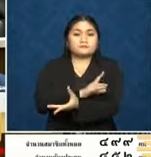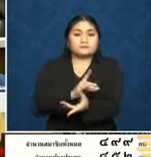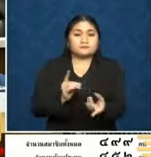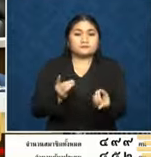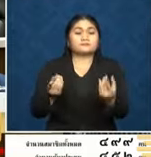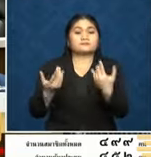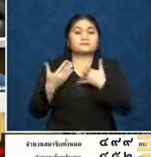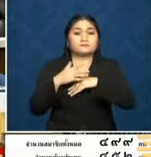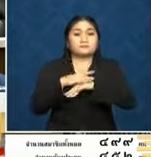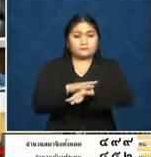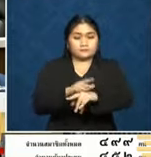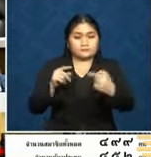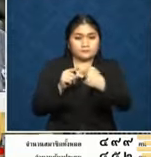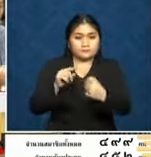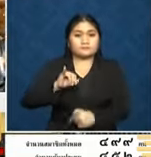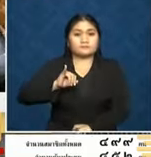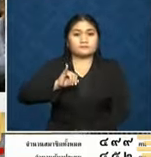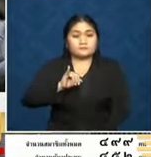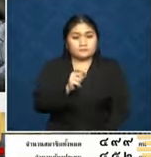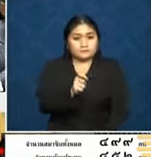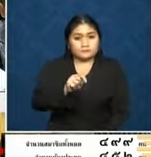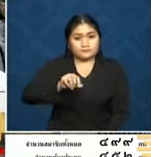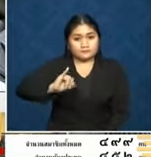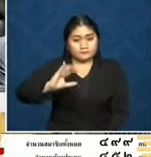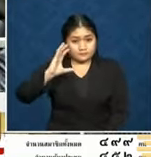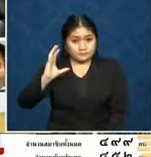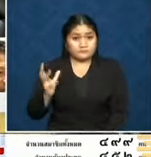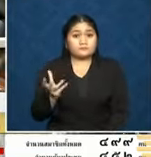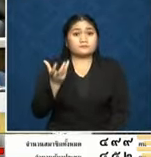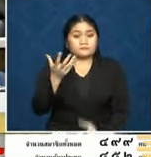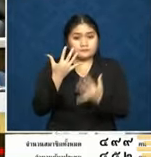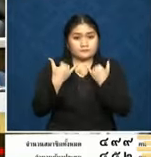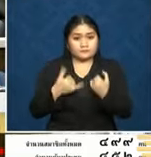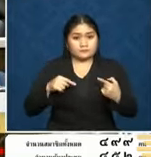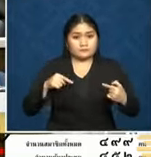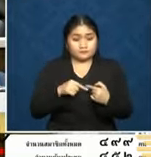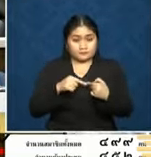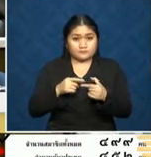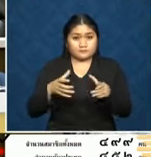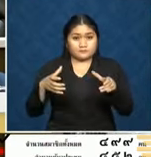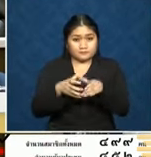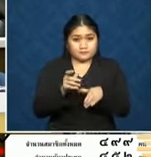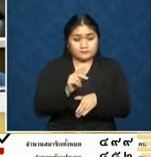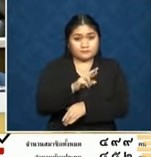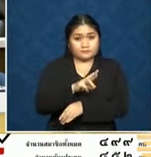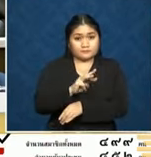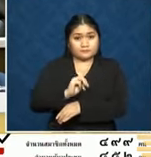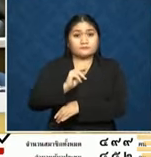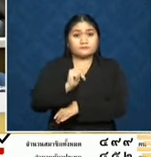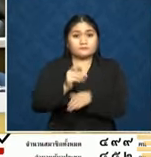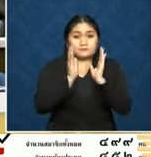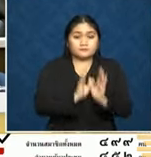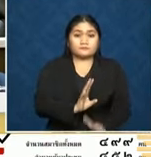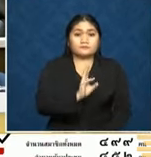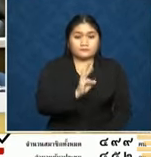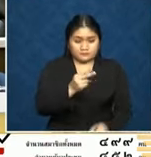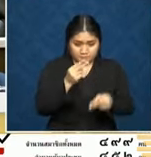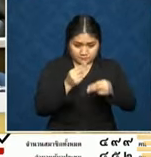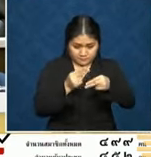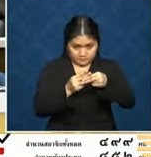มในยุคปัญญาประดิษฐ์และโลกาอัตโนมัติในสัดส่วนของคณะรัฐมนตรีจำนวน6ท่านดังนี้